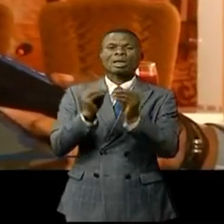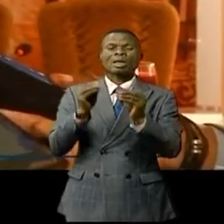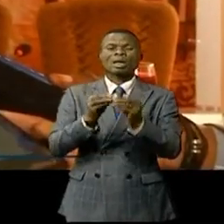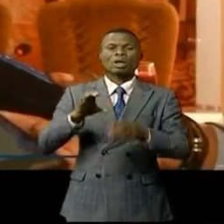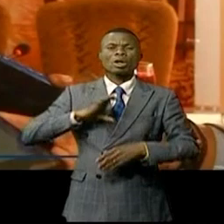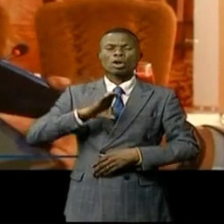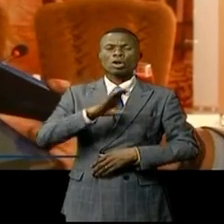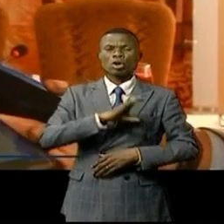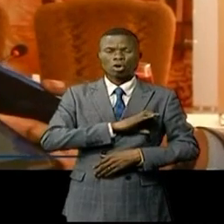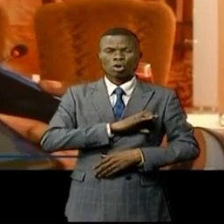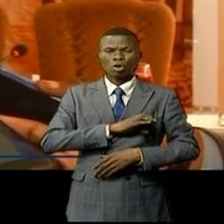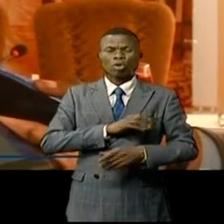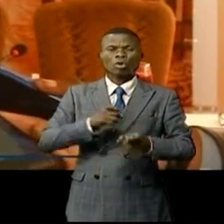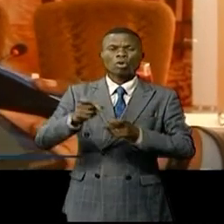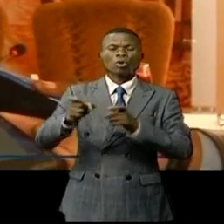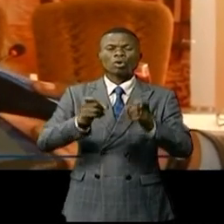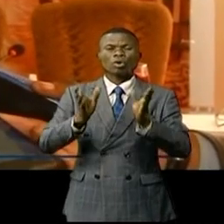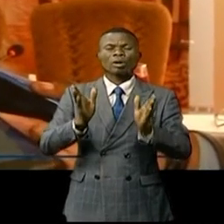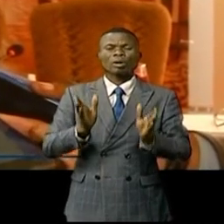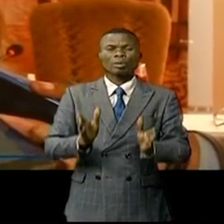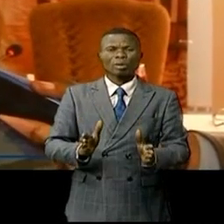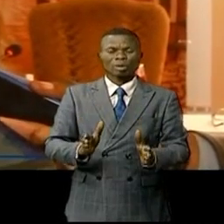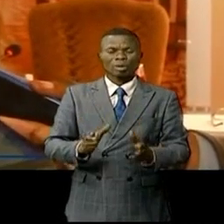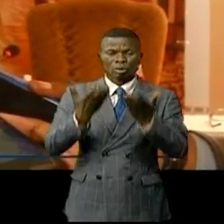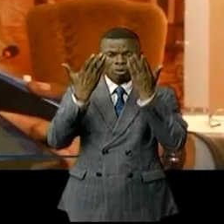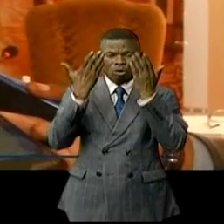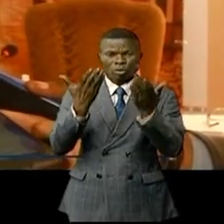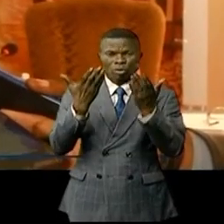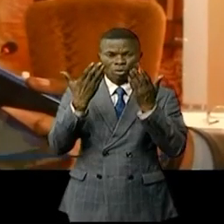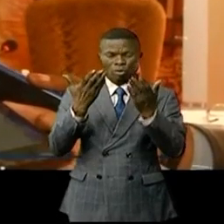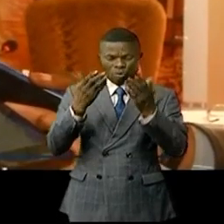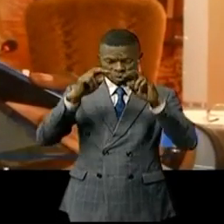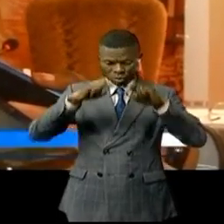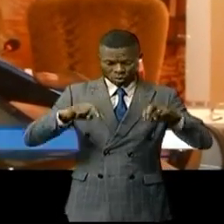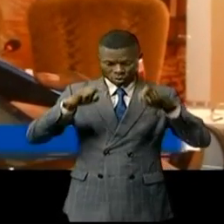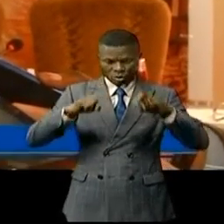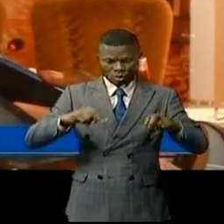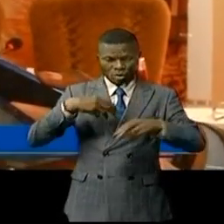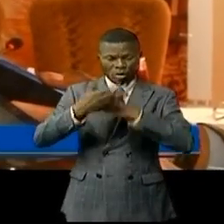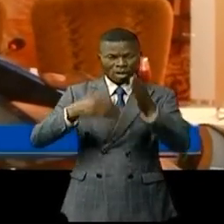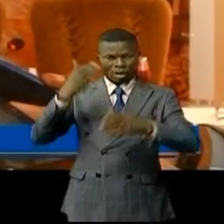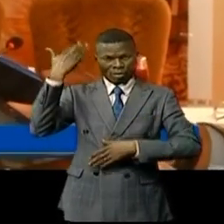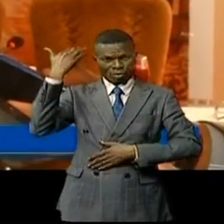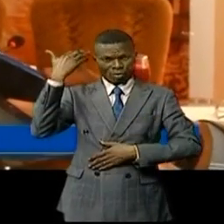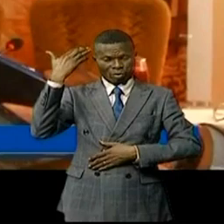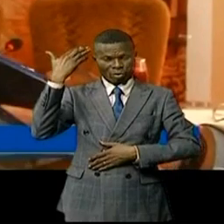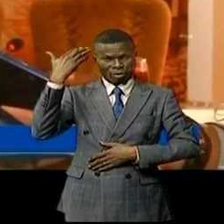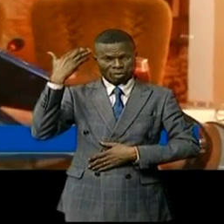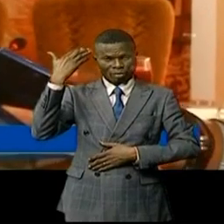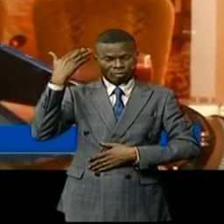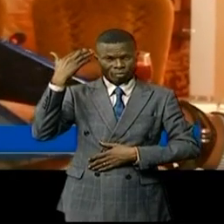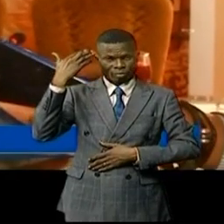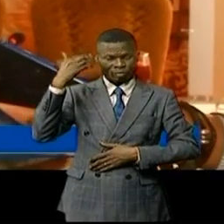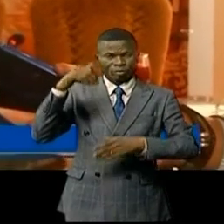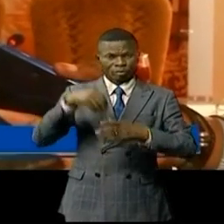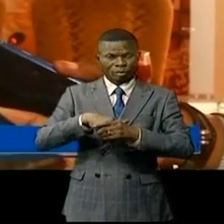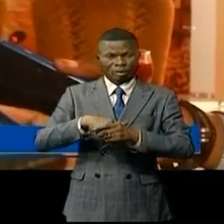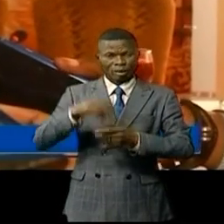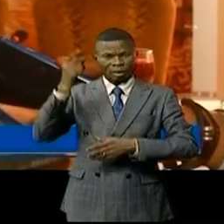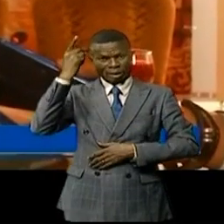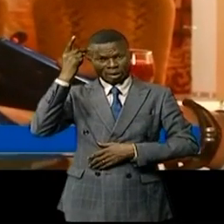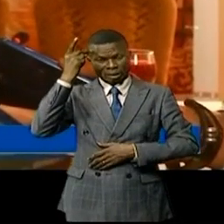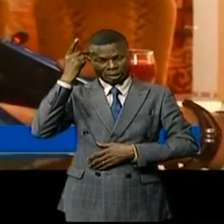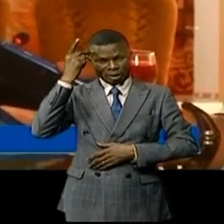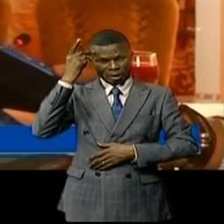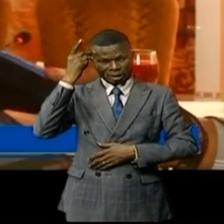de pilotage de l'étude qui a été menée par, au niveau du ministère de la Santé publique, Hygiène